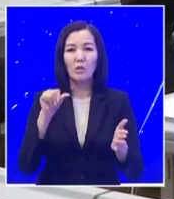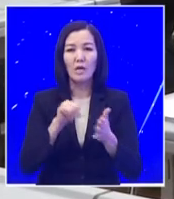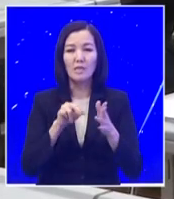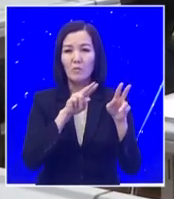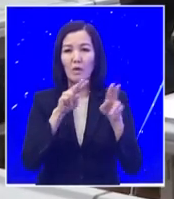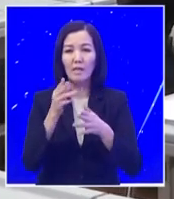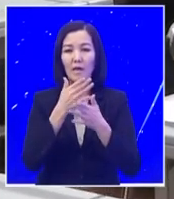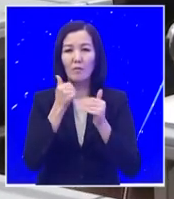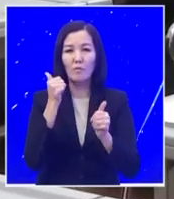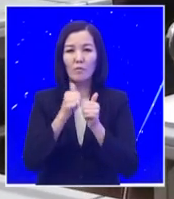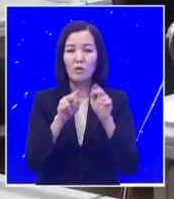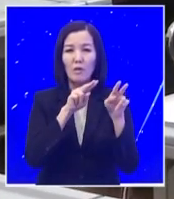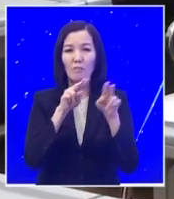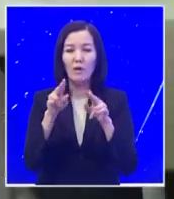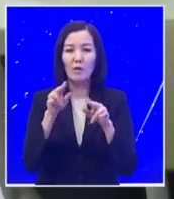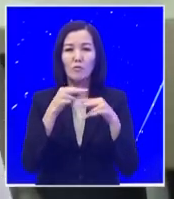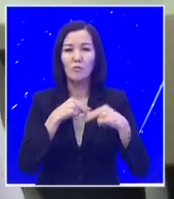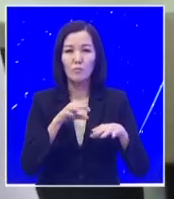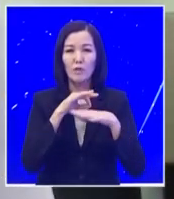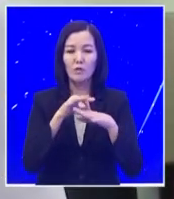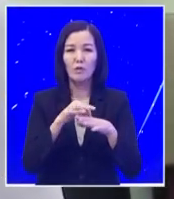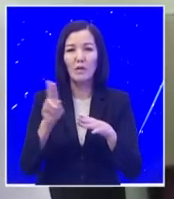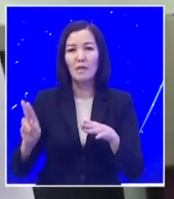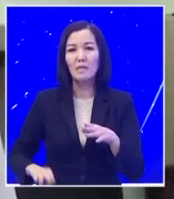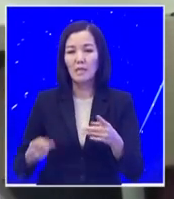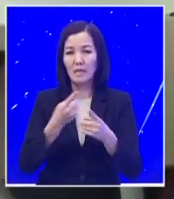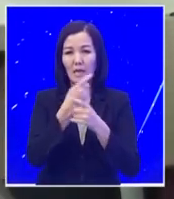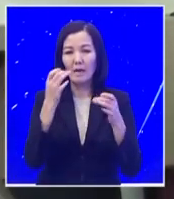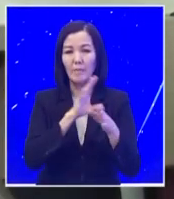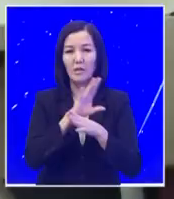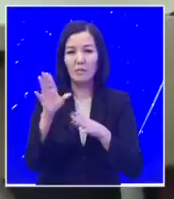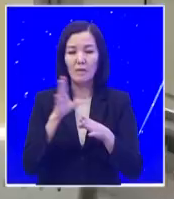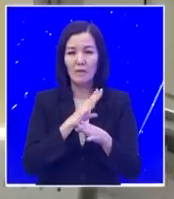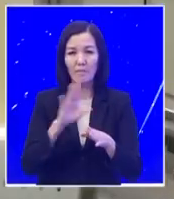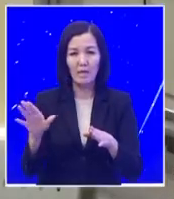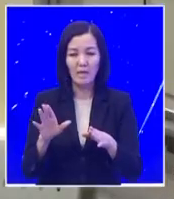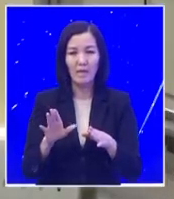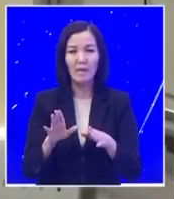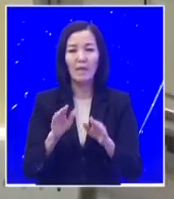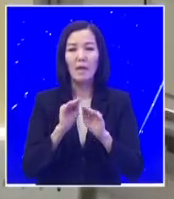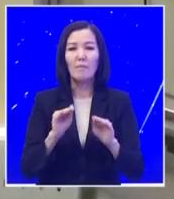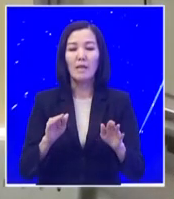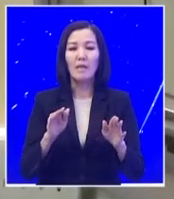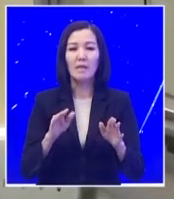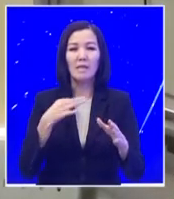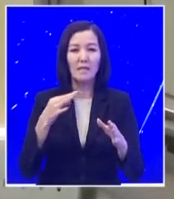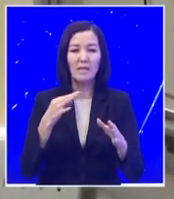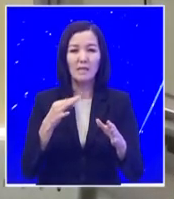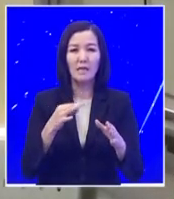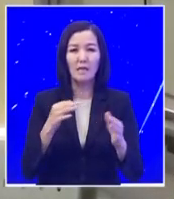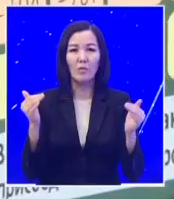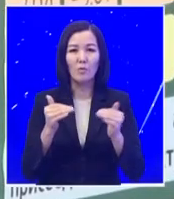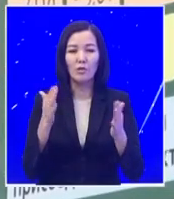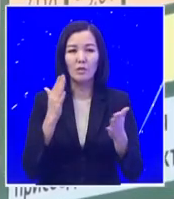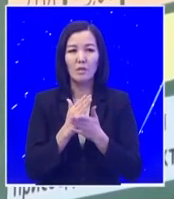қадағаланбаған. Күнделікті бақылау жұмыстары жүргізіліп, директорға ақпарат жіберілмеген. Баланы оқытып қатарға қосылуына салғырттық танытқан колледждерде